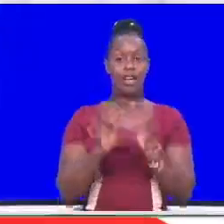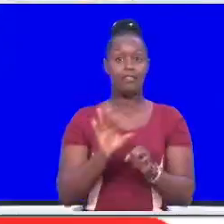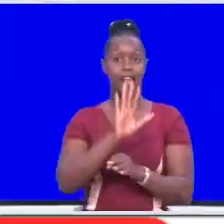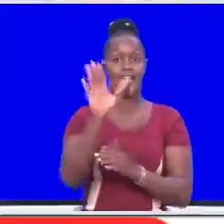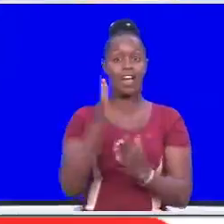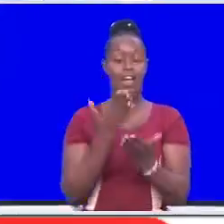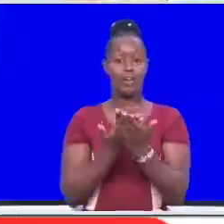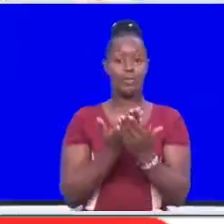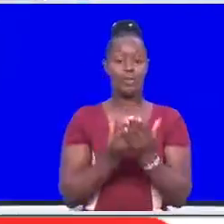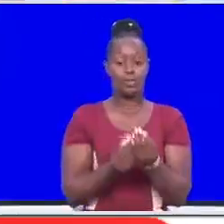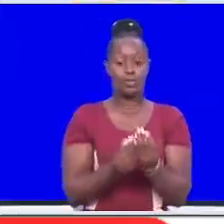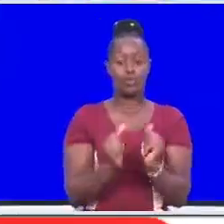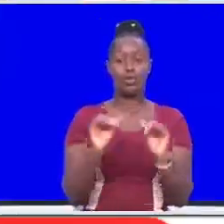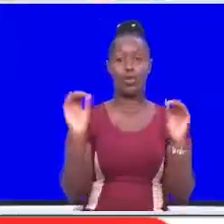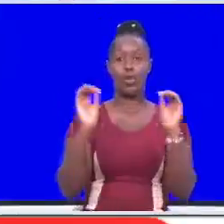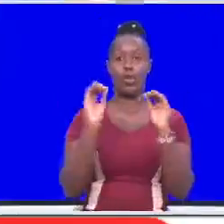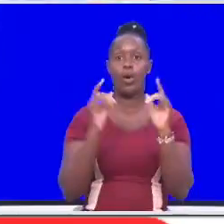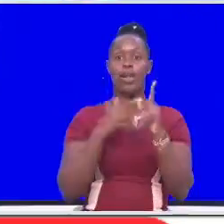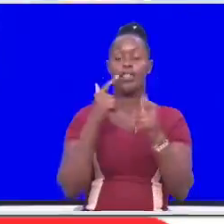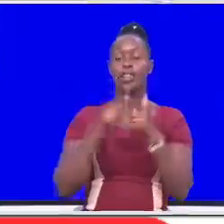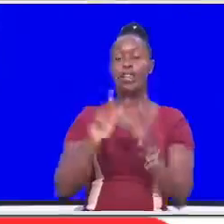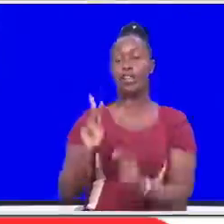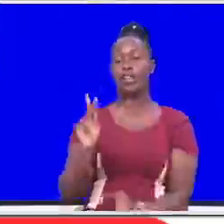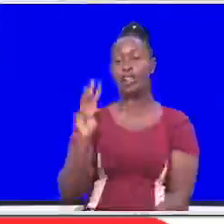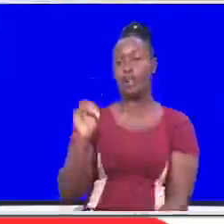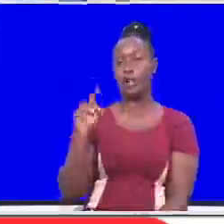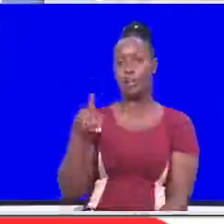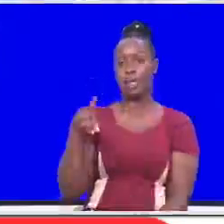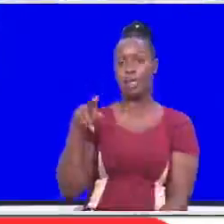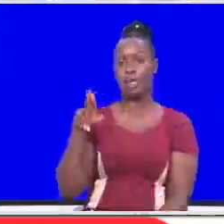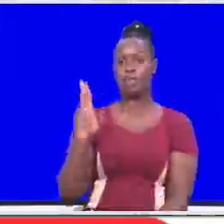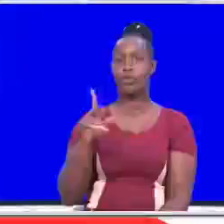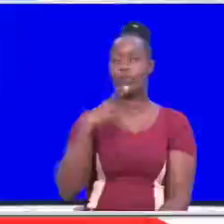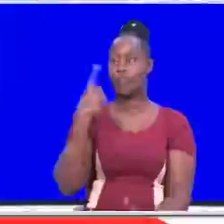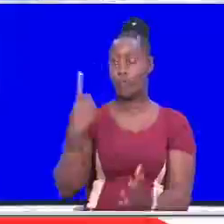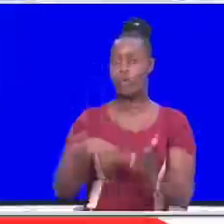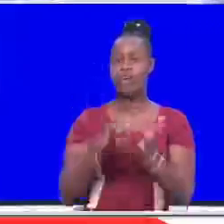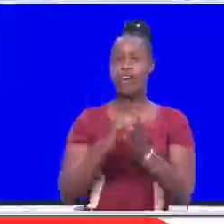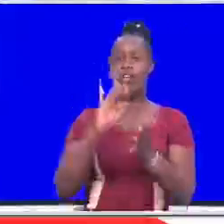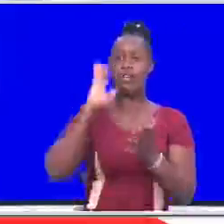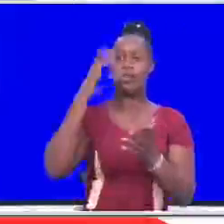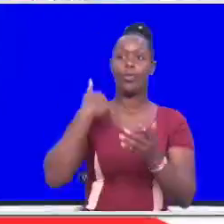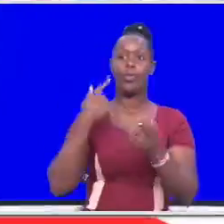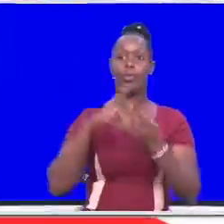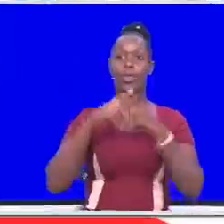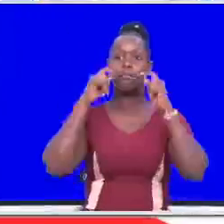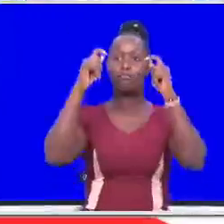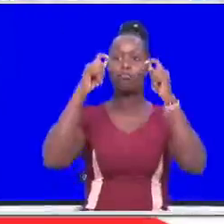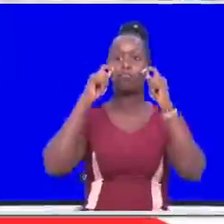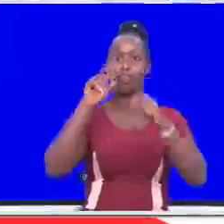hayatusikizwa, muungano wa madaktari KMPDU umeapa kufanya mgomo katika kipindi cha miezi miwili